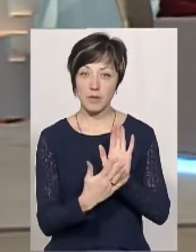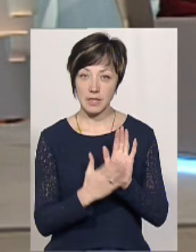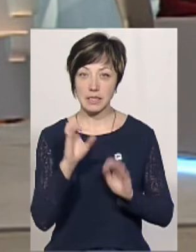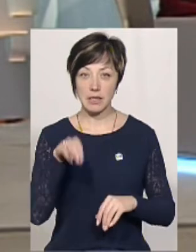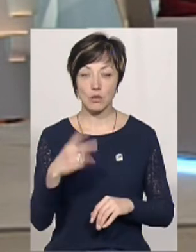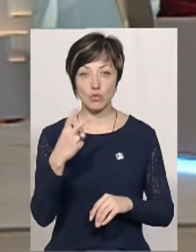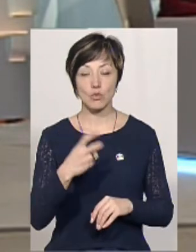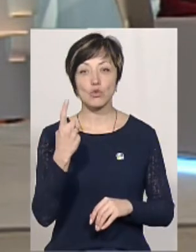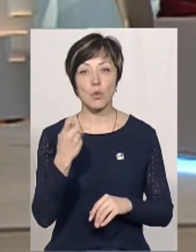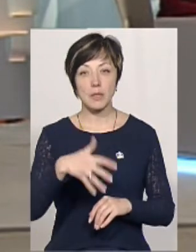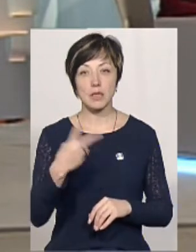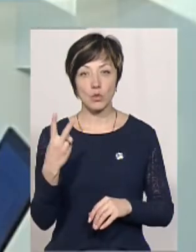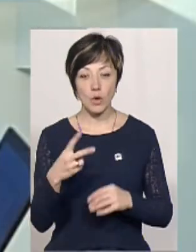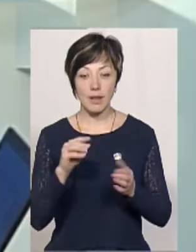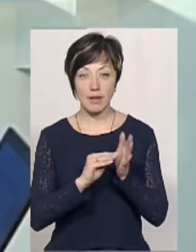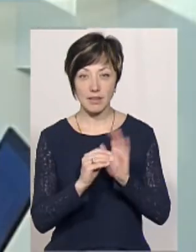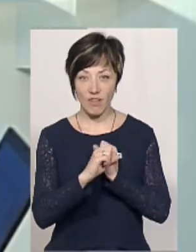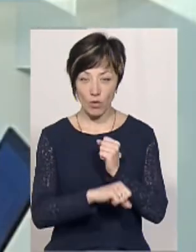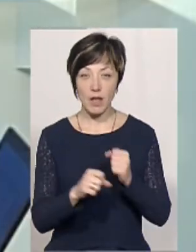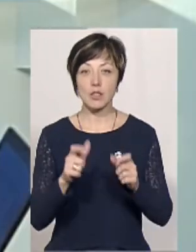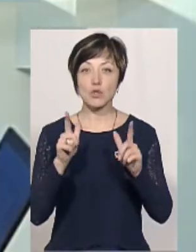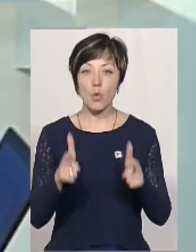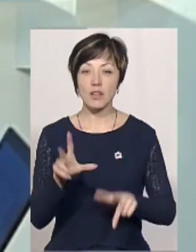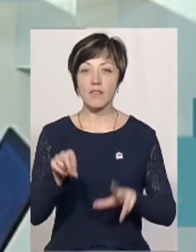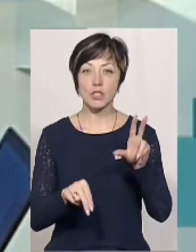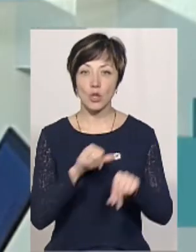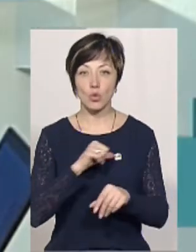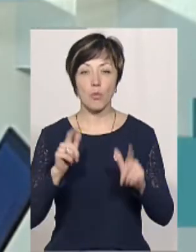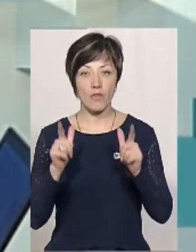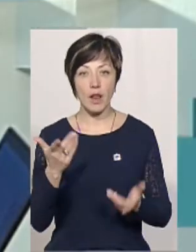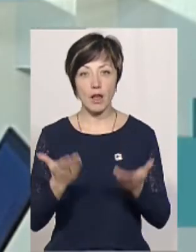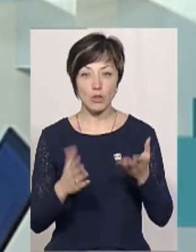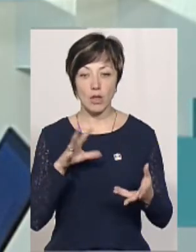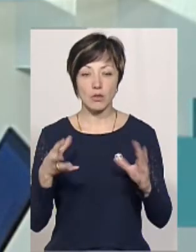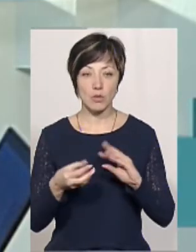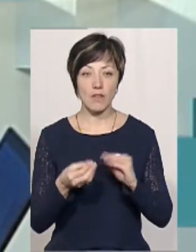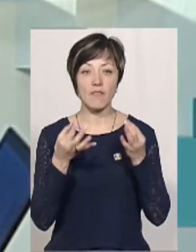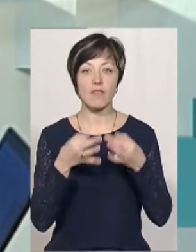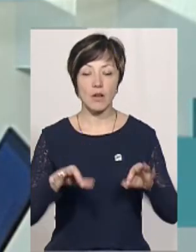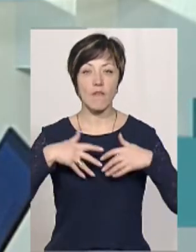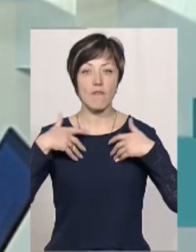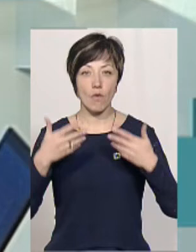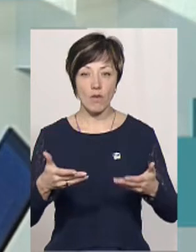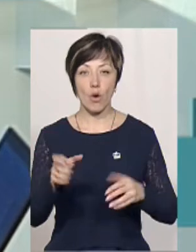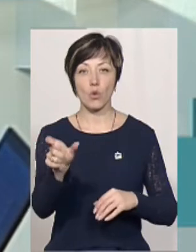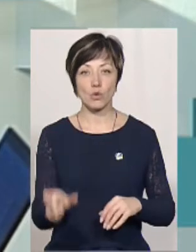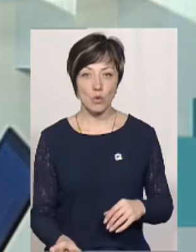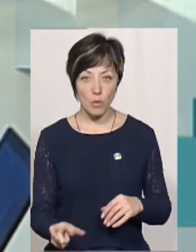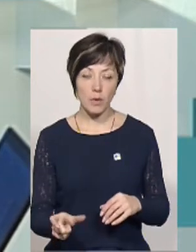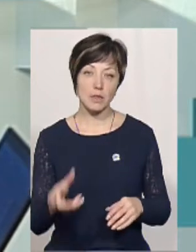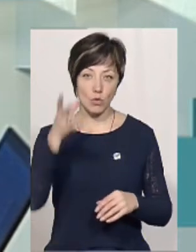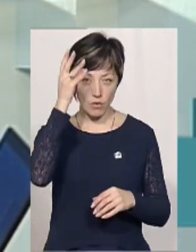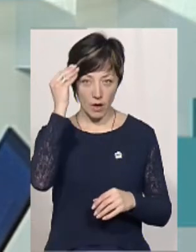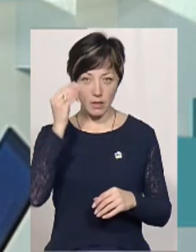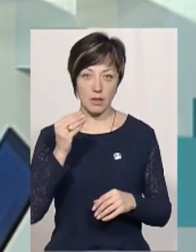статті 152, там де зґвалтування, де написано, що згода вважається добровільною, якщо вона є результатом вільного волевиявлення особи